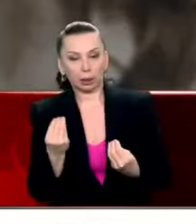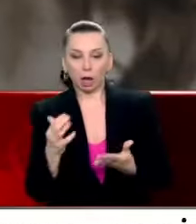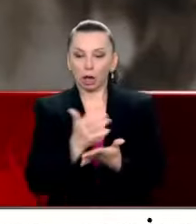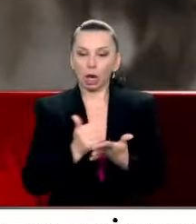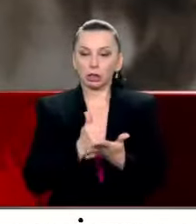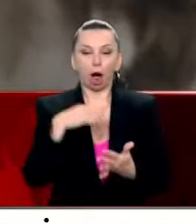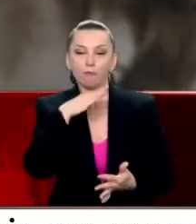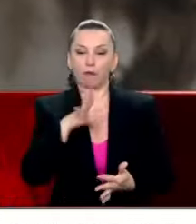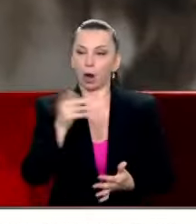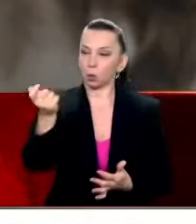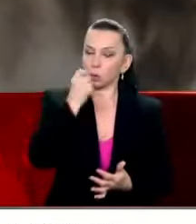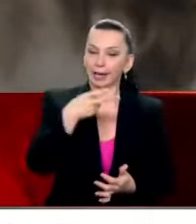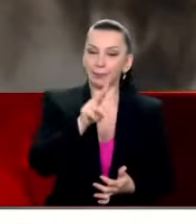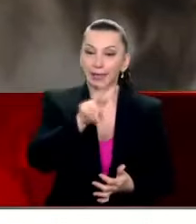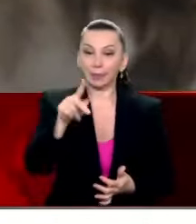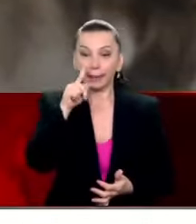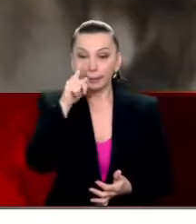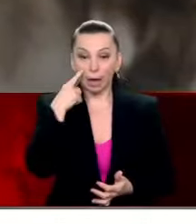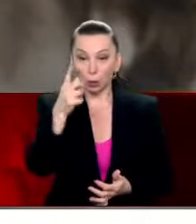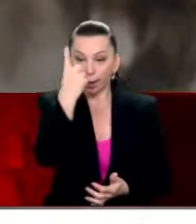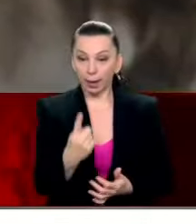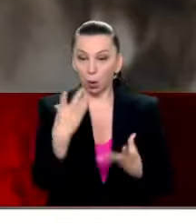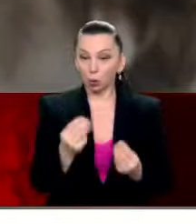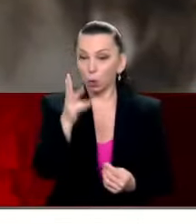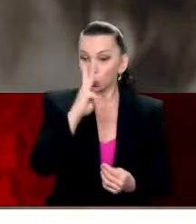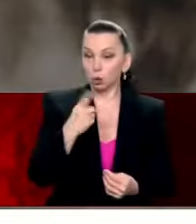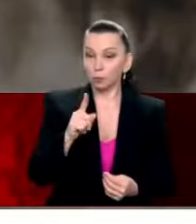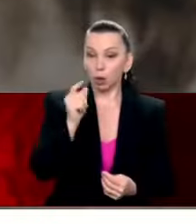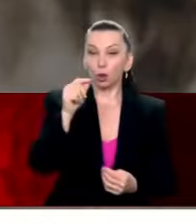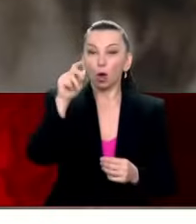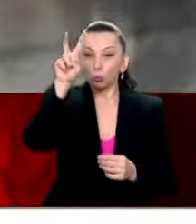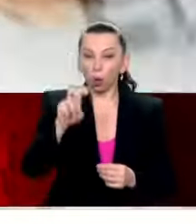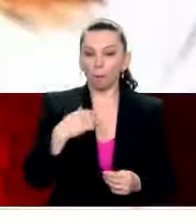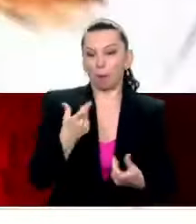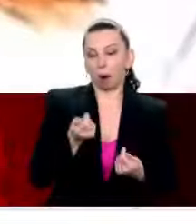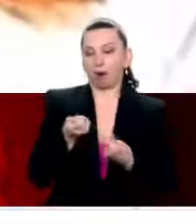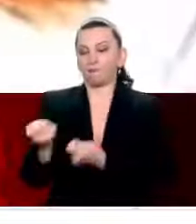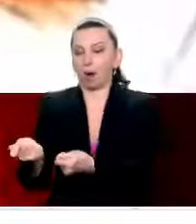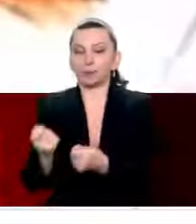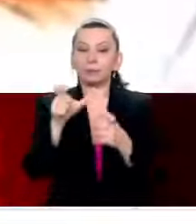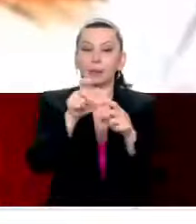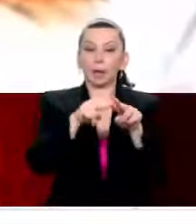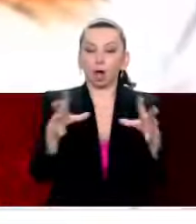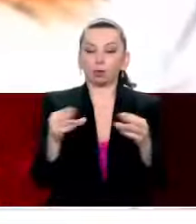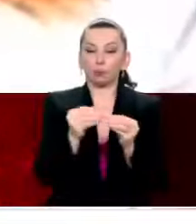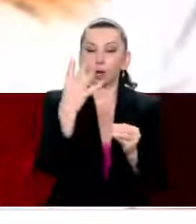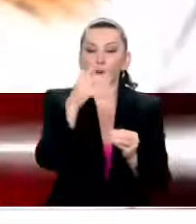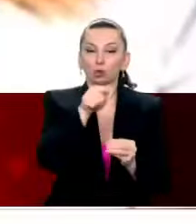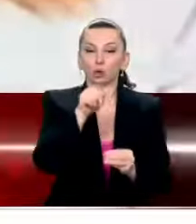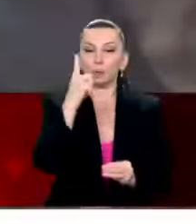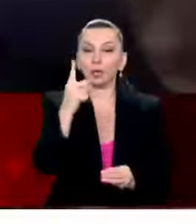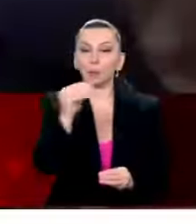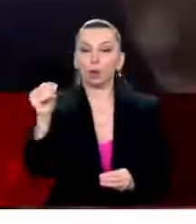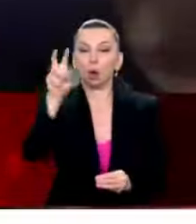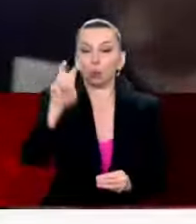olduğunu söyledi. 2022 Nisan ayında ilk olarak 300 bin doları bu fona yatırdım. Semih Kaya toplamda 4.1